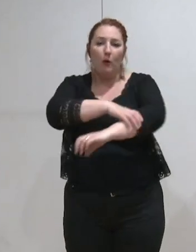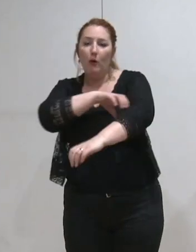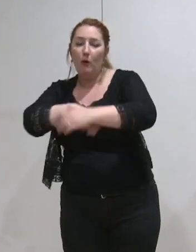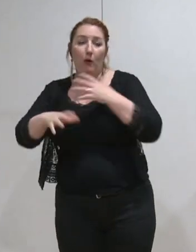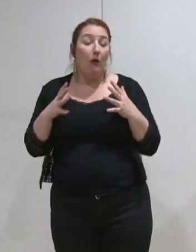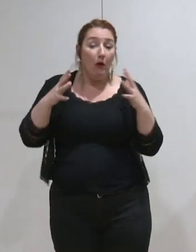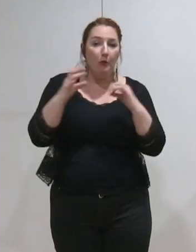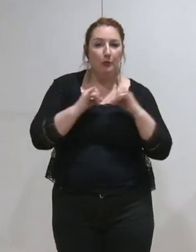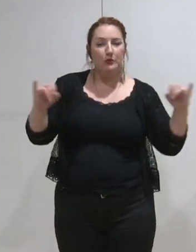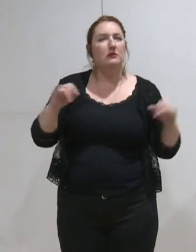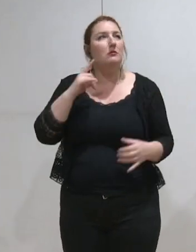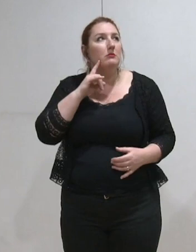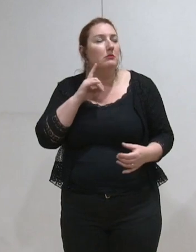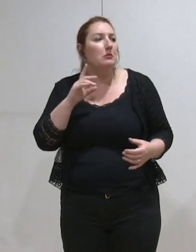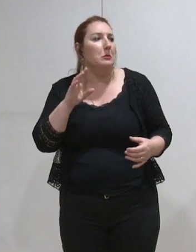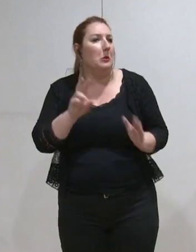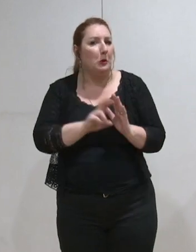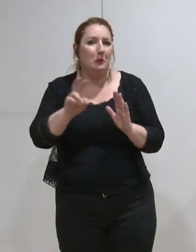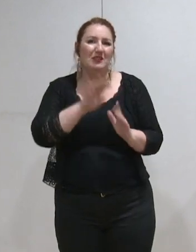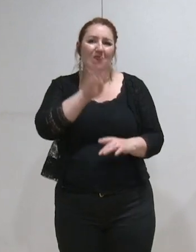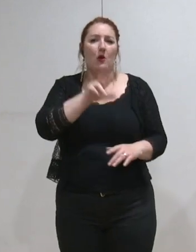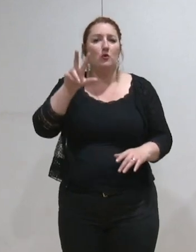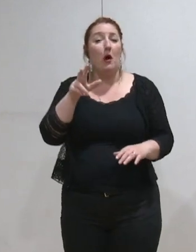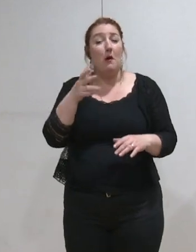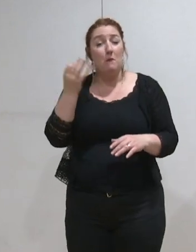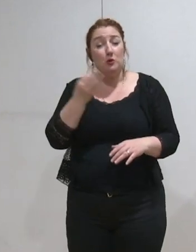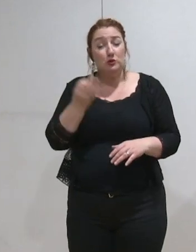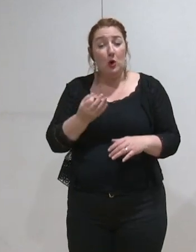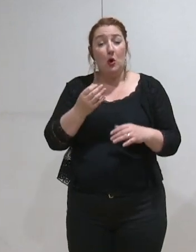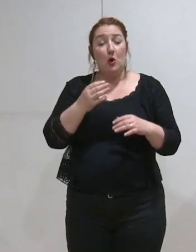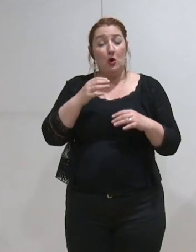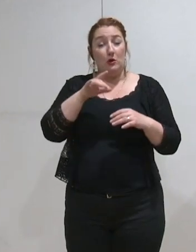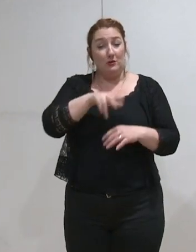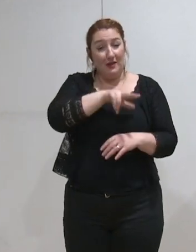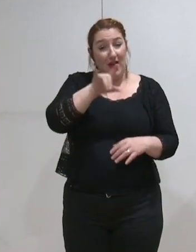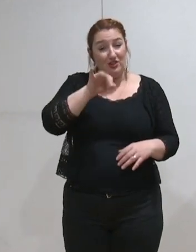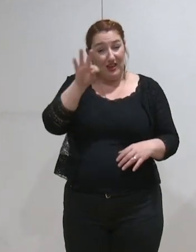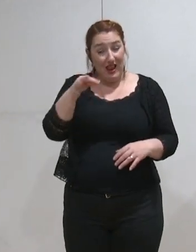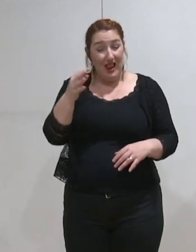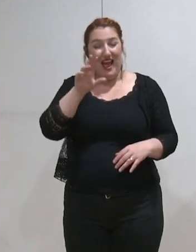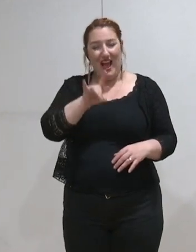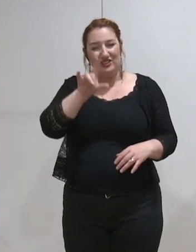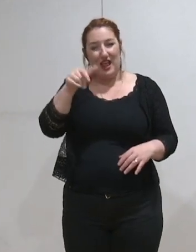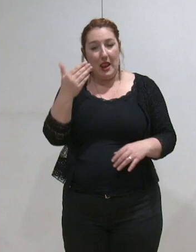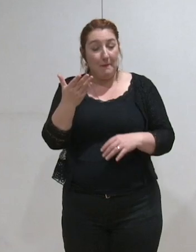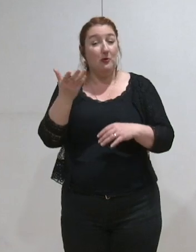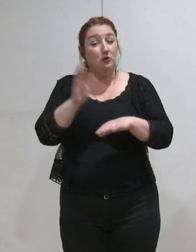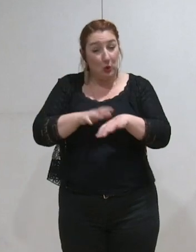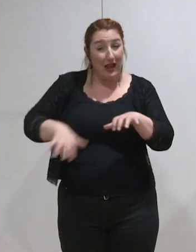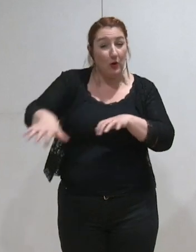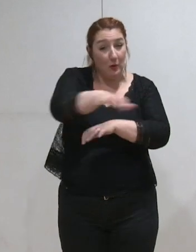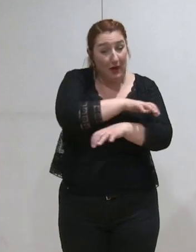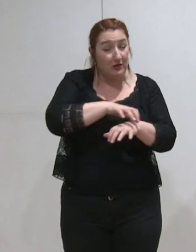Grenoble représente aujourd'hui 43 % du parc social de l'agglomération pour 39 % des résidences principales donc il y a un rééquilibrage à